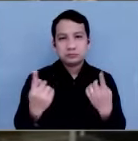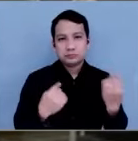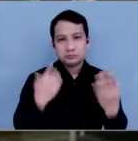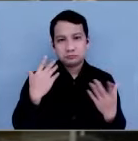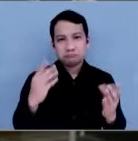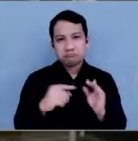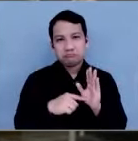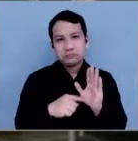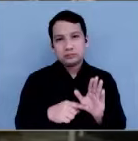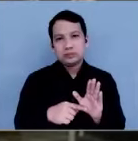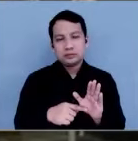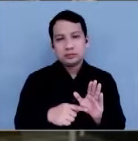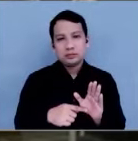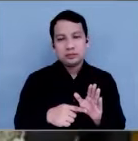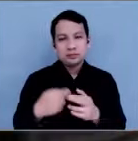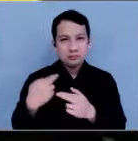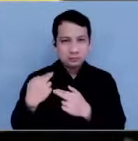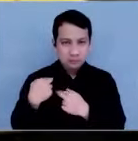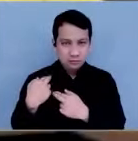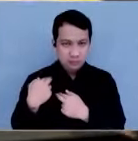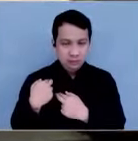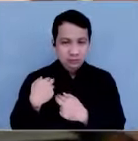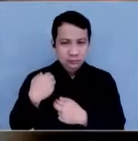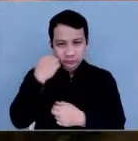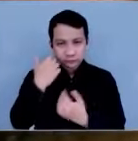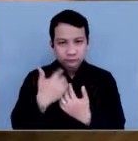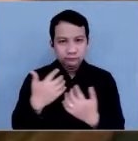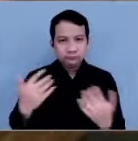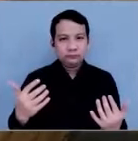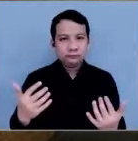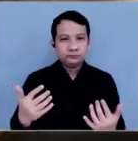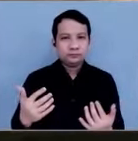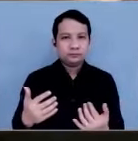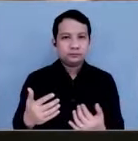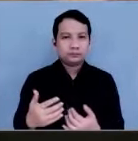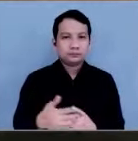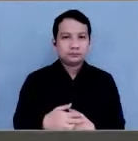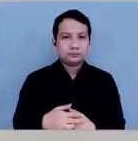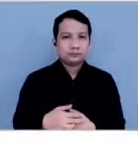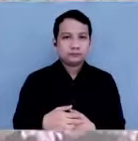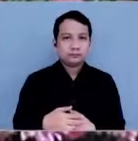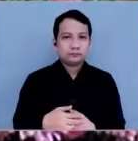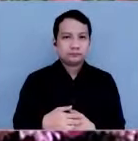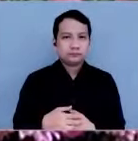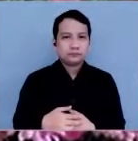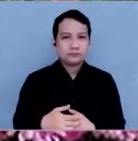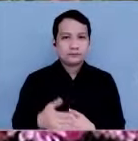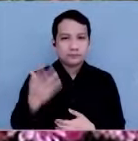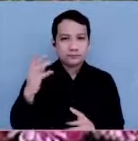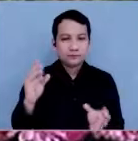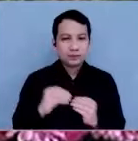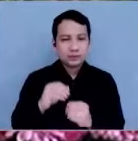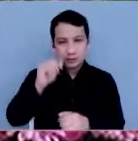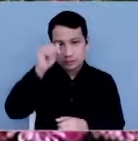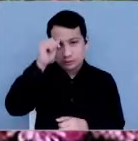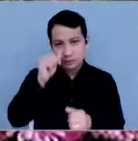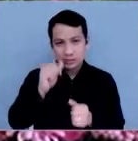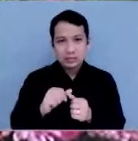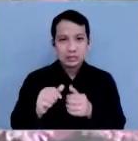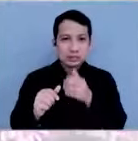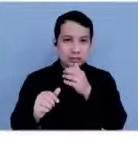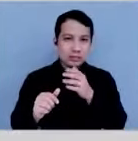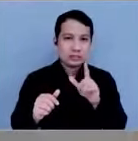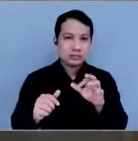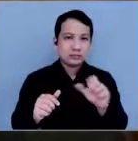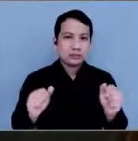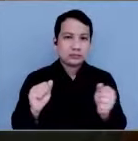there is a responsibility to the audience. Di na naiwasan ni Direk na maging sentimental ng alalahanin si Mother Lily at ang klase